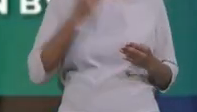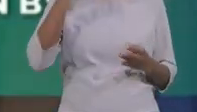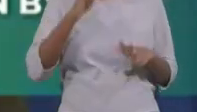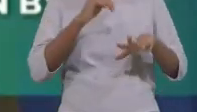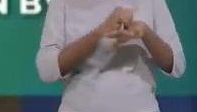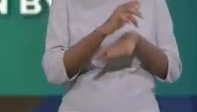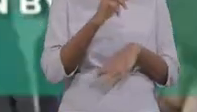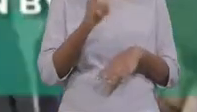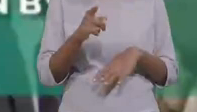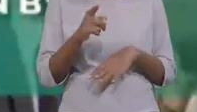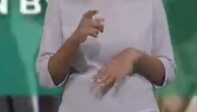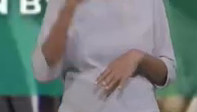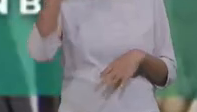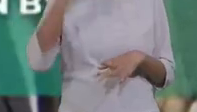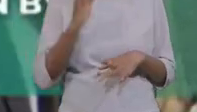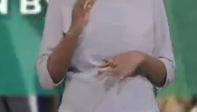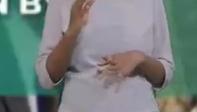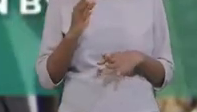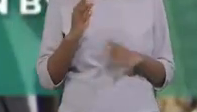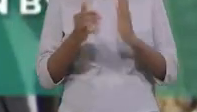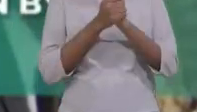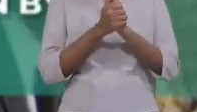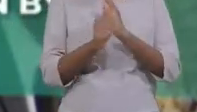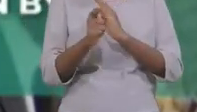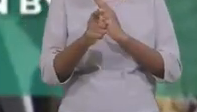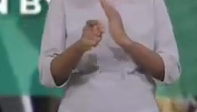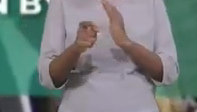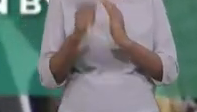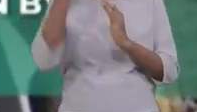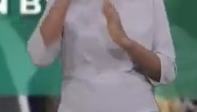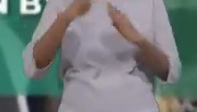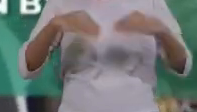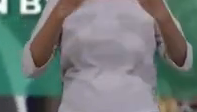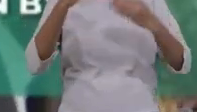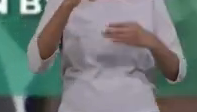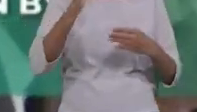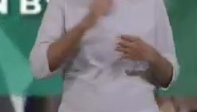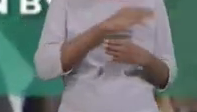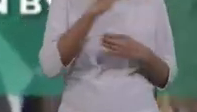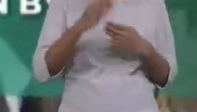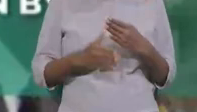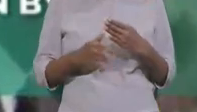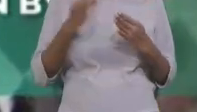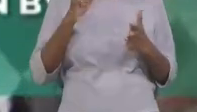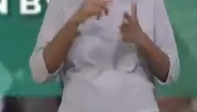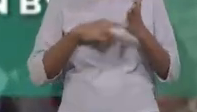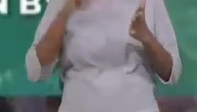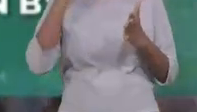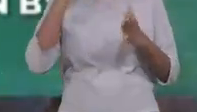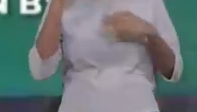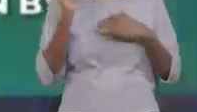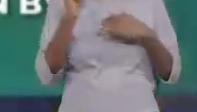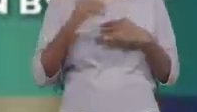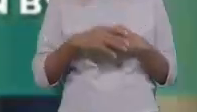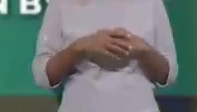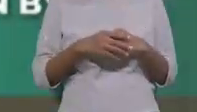Dieu. Dieu t'a envoyé. Dieu t'a équipé. Dieu t'a donné la